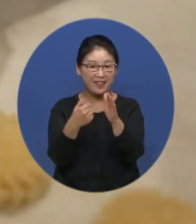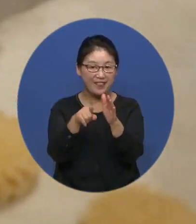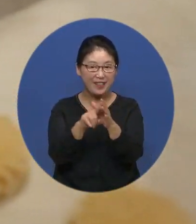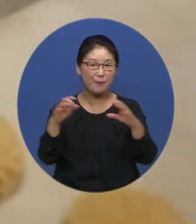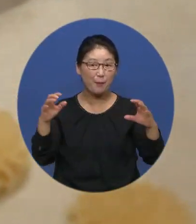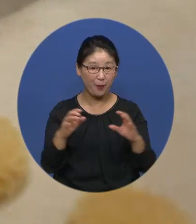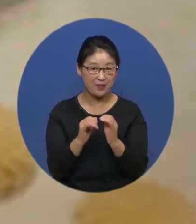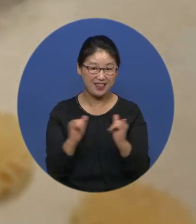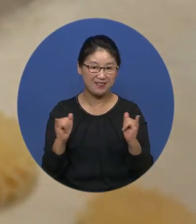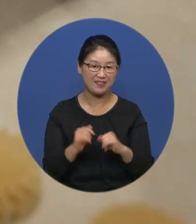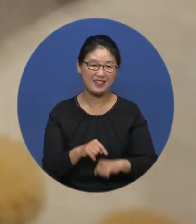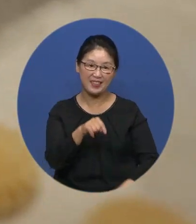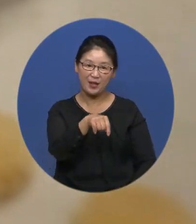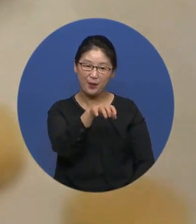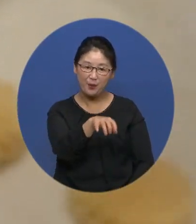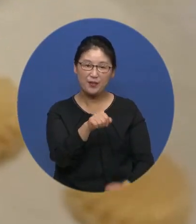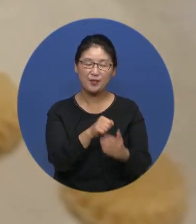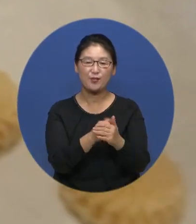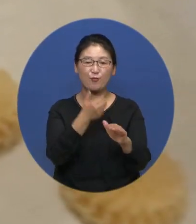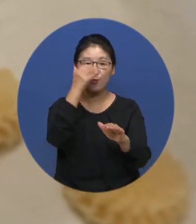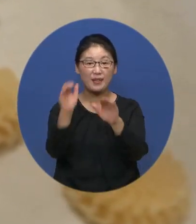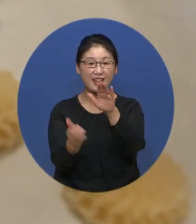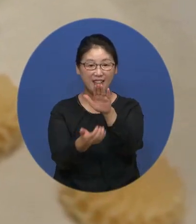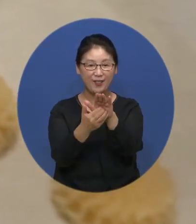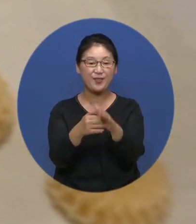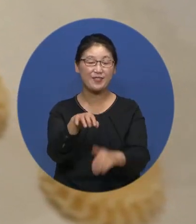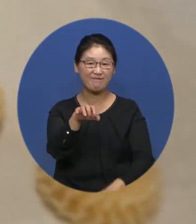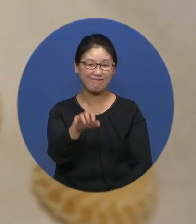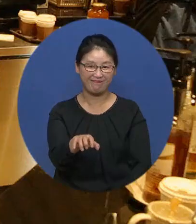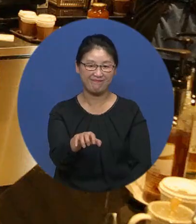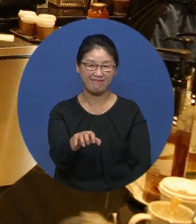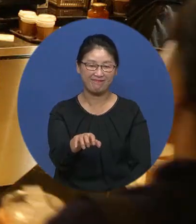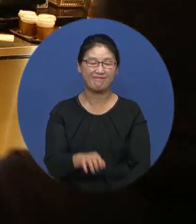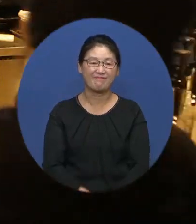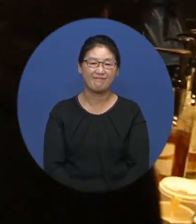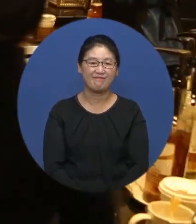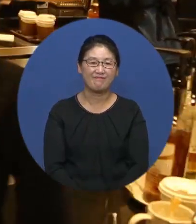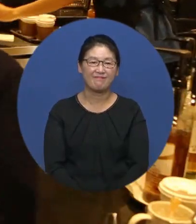그래서 우리는 이곳을 꿈이 이루어지는 공간이라고 말합니다.